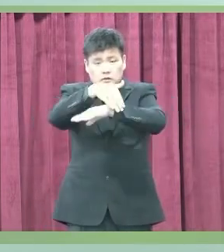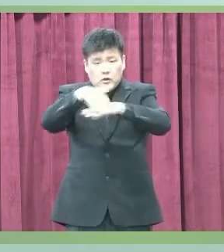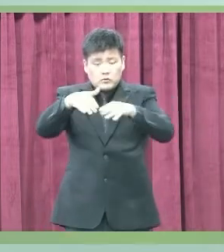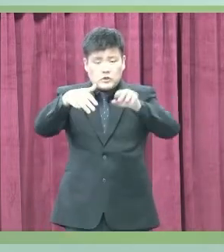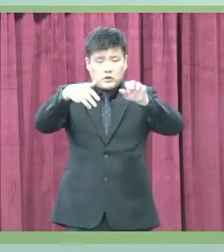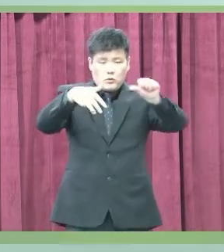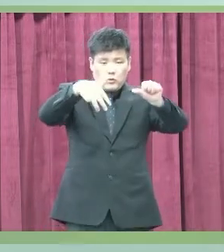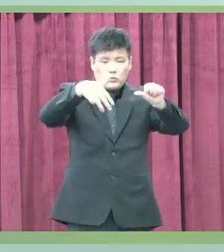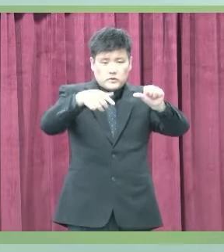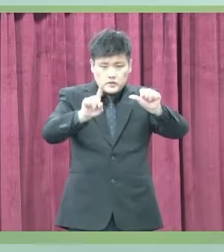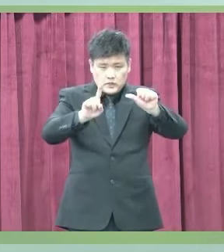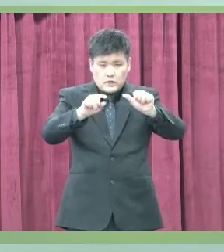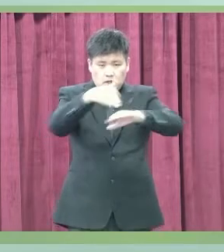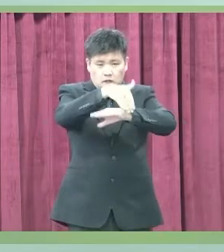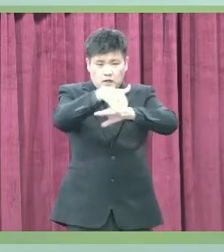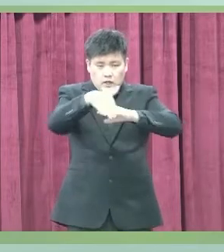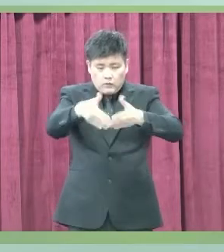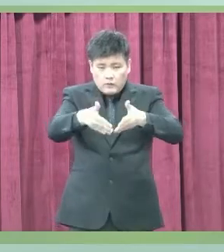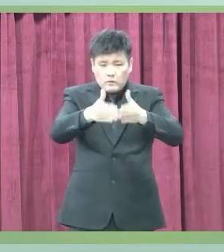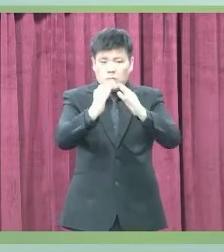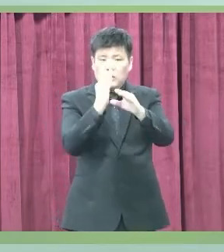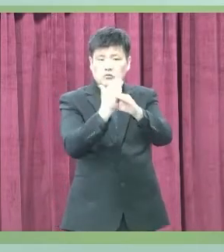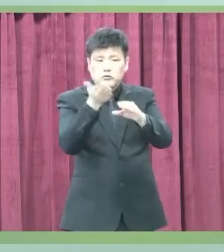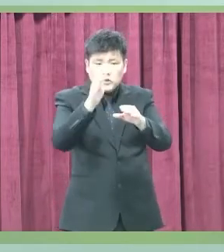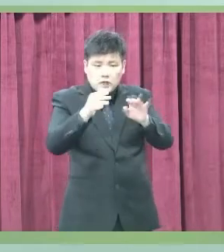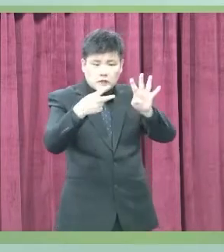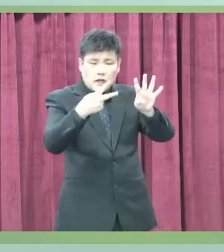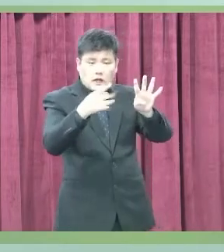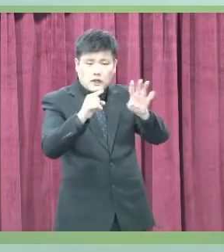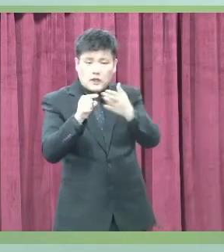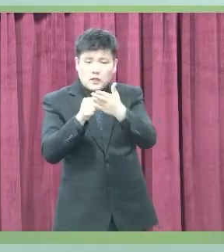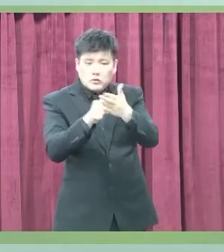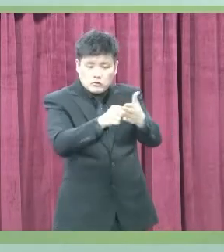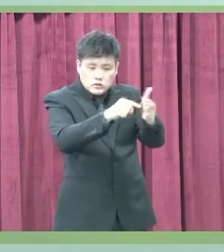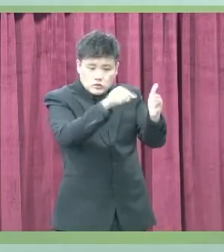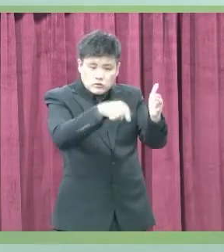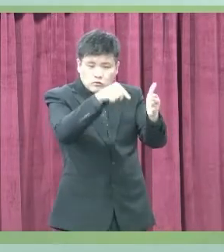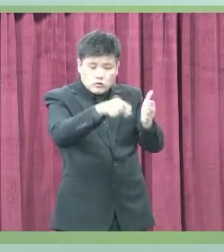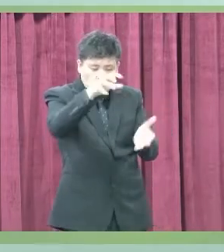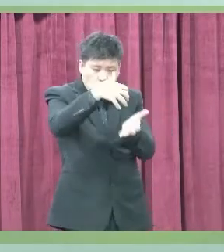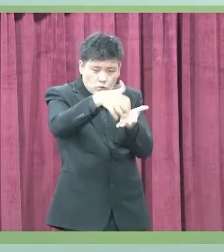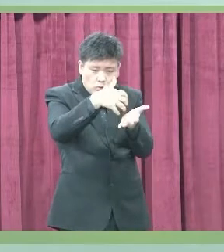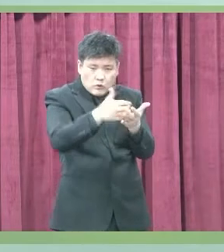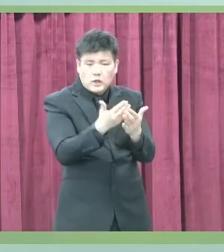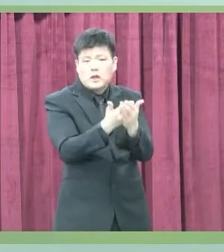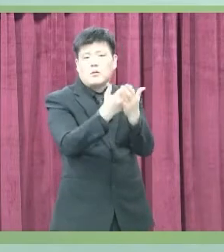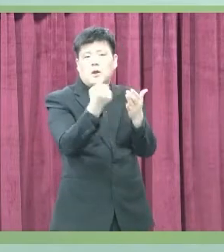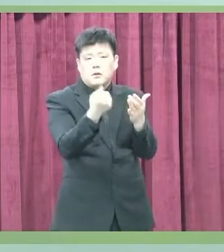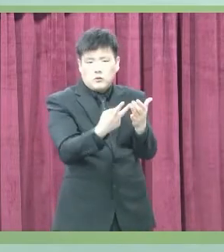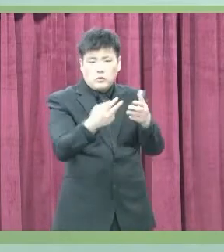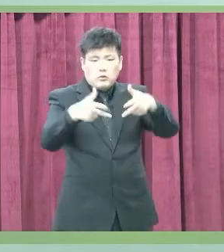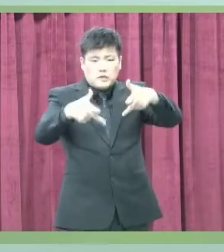계획이 수립 진행 중인데 여기 보면 4대 추진 체계 중에서 통계 개발이 있고 또